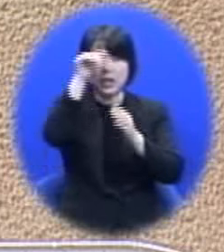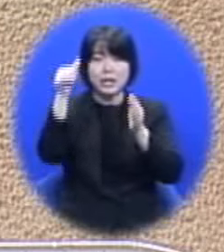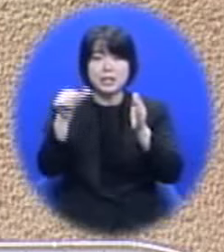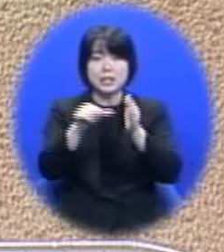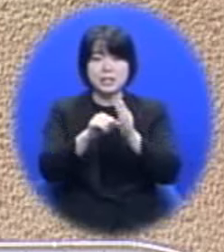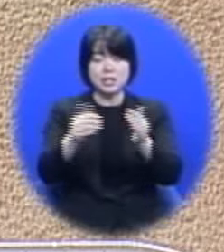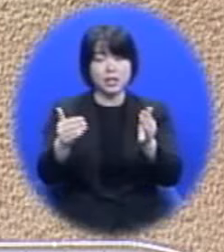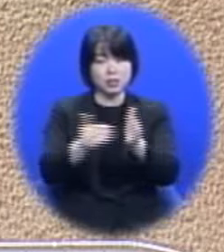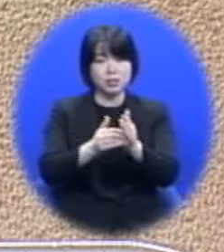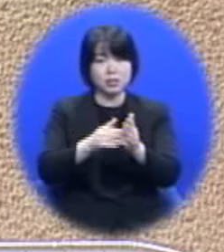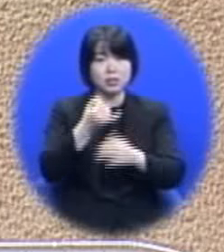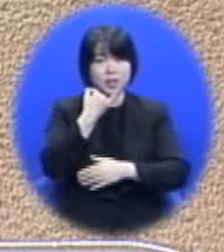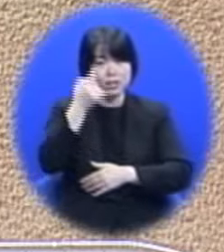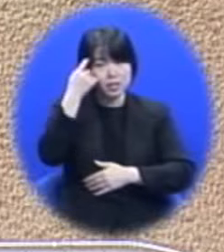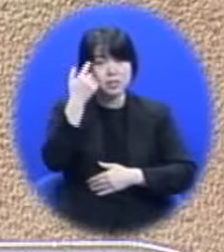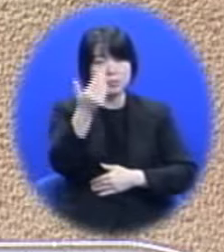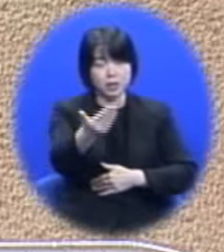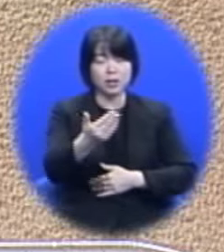끝나도 되겠습니까?